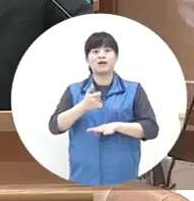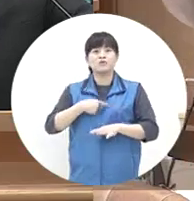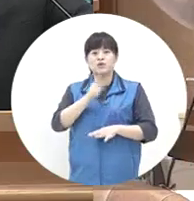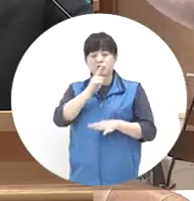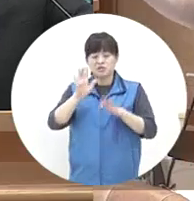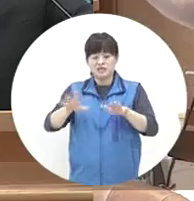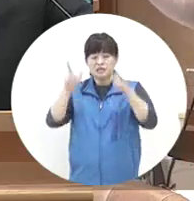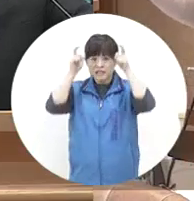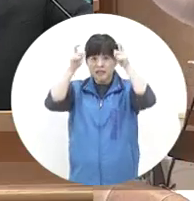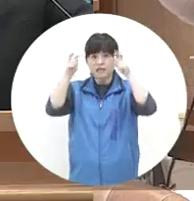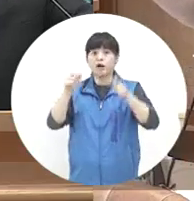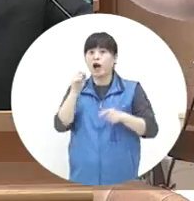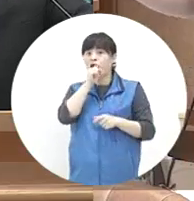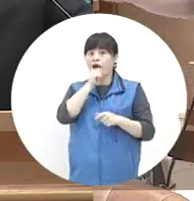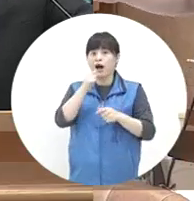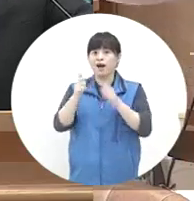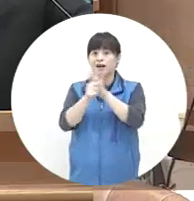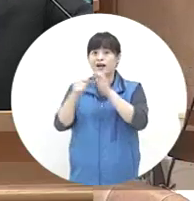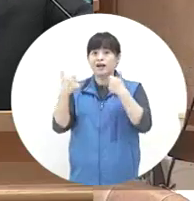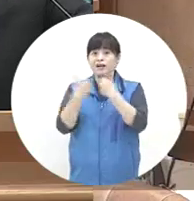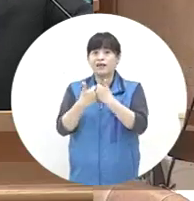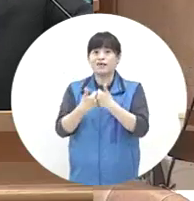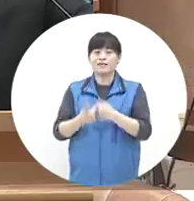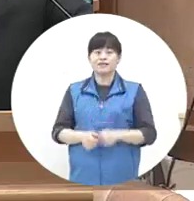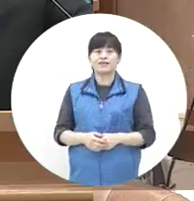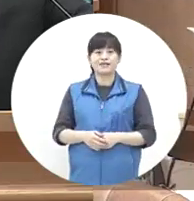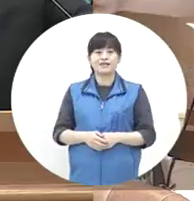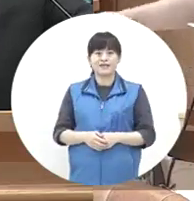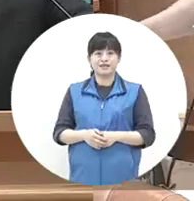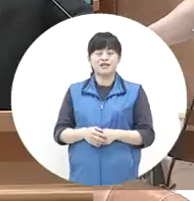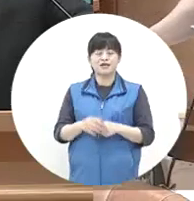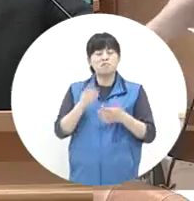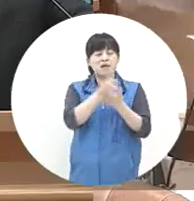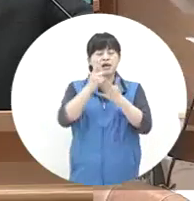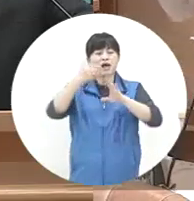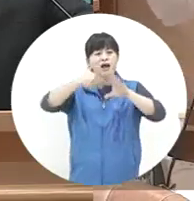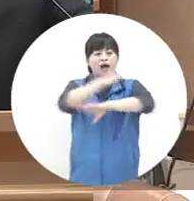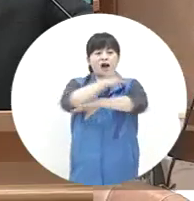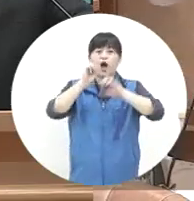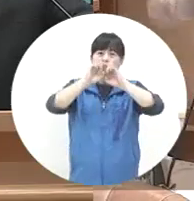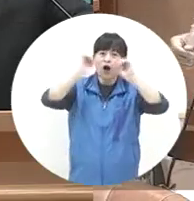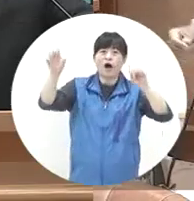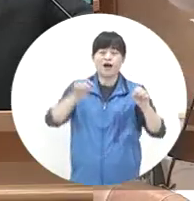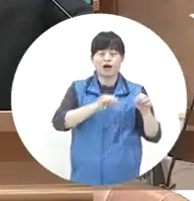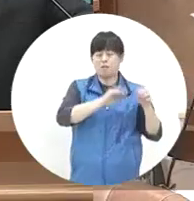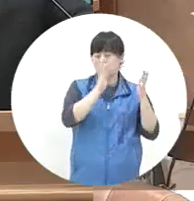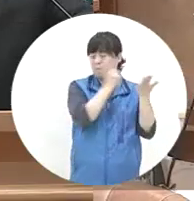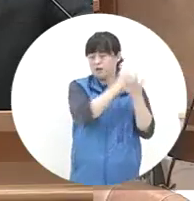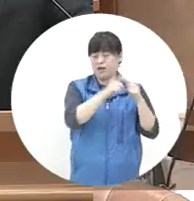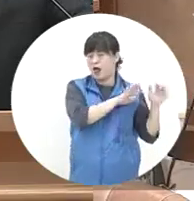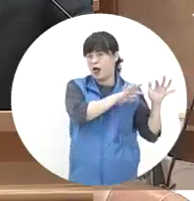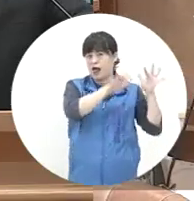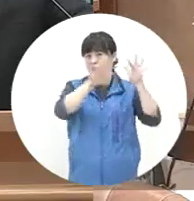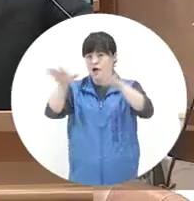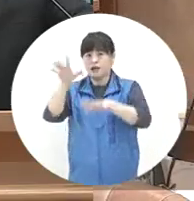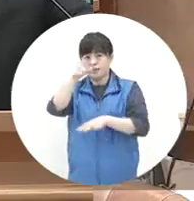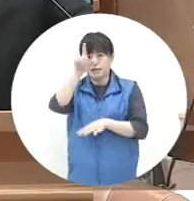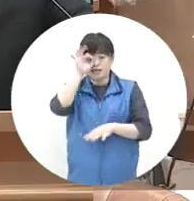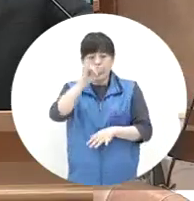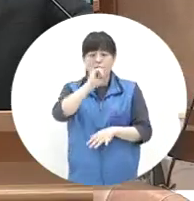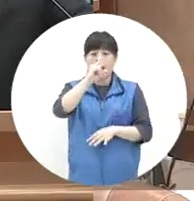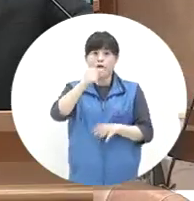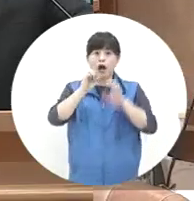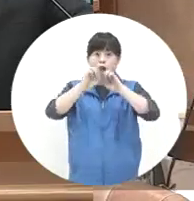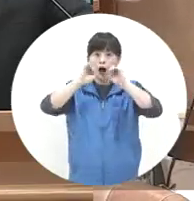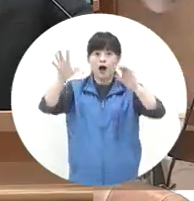办演唱会的效益啦。除了你说这个所有媒体在宣传说，哎，我们大家都去高雄哦，你就看 IG， 大家都在宣传